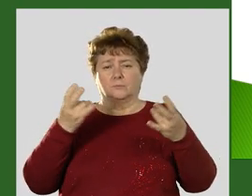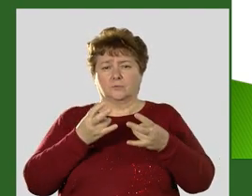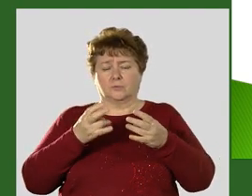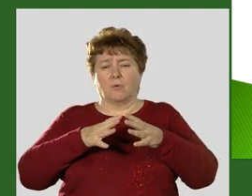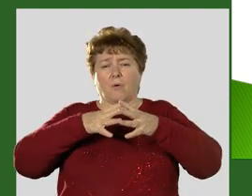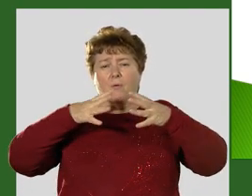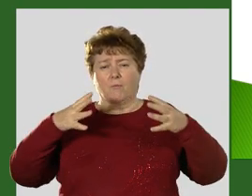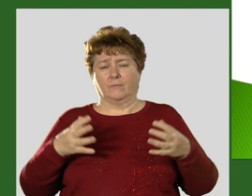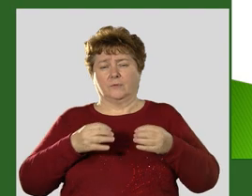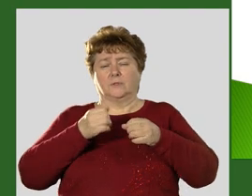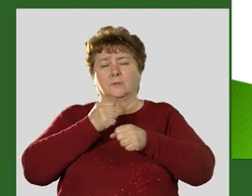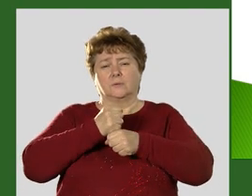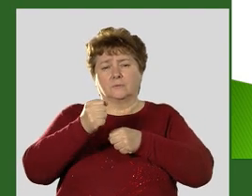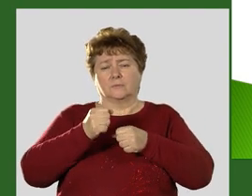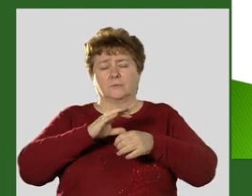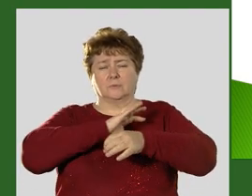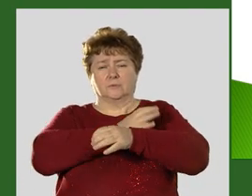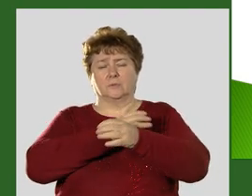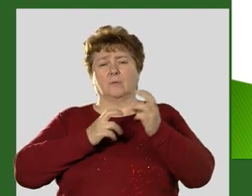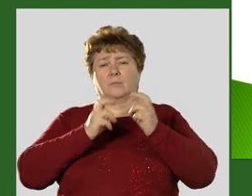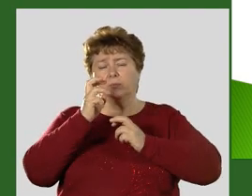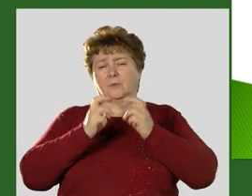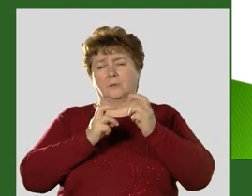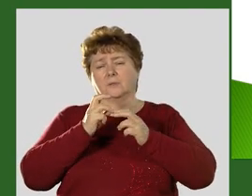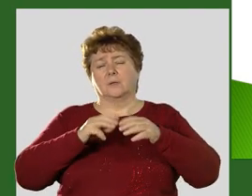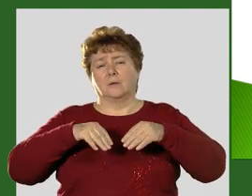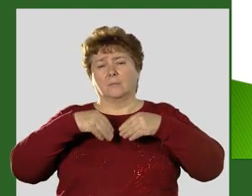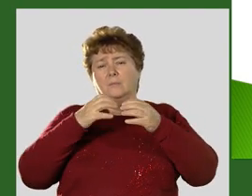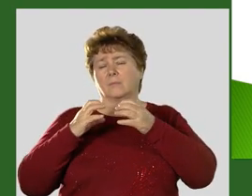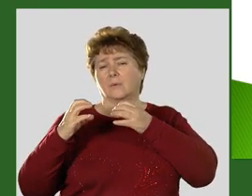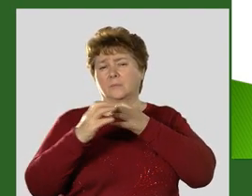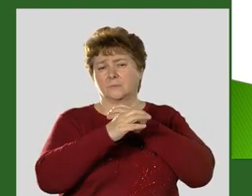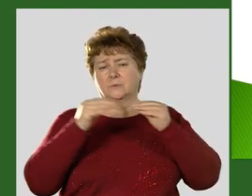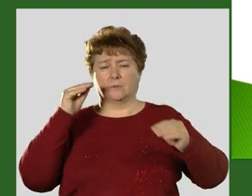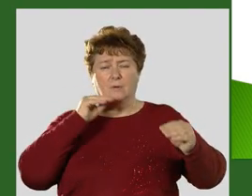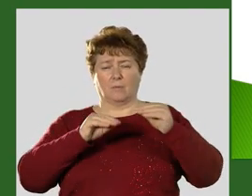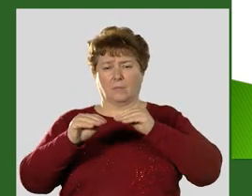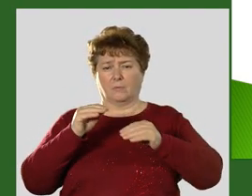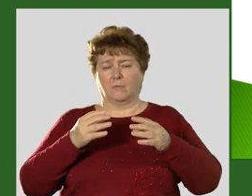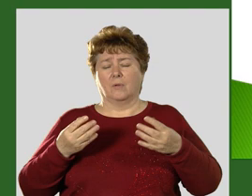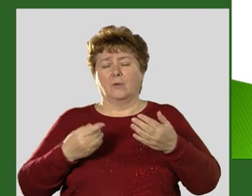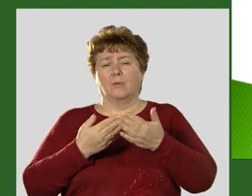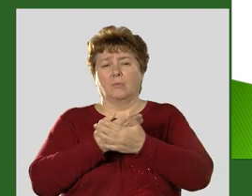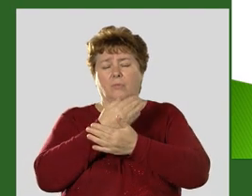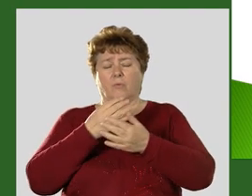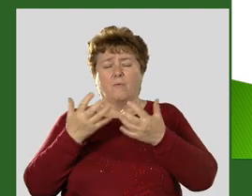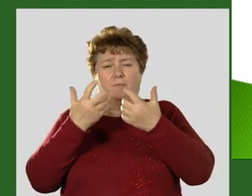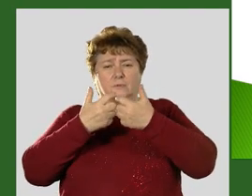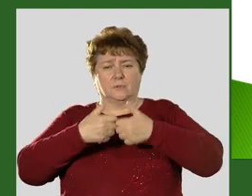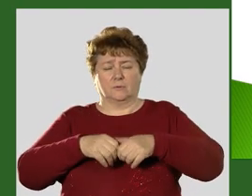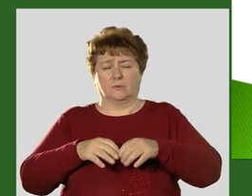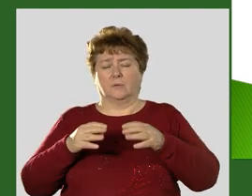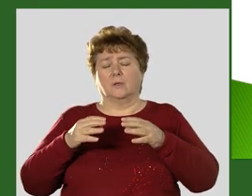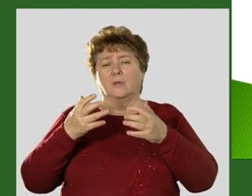необходимо увеличить производственные мощности предприятий, обеспечить оборудованием, внедрять новые технологии